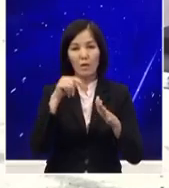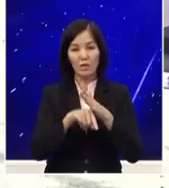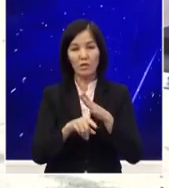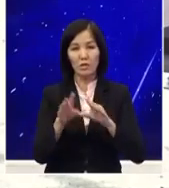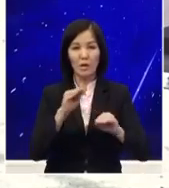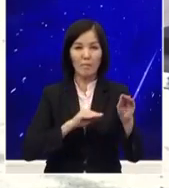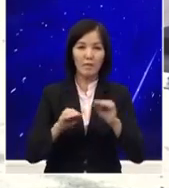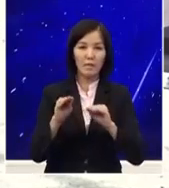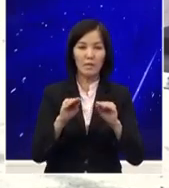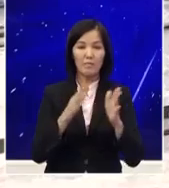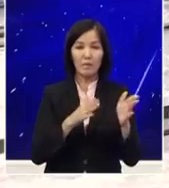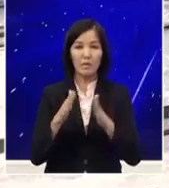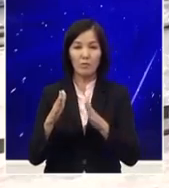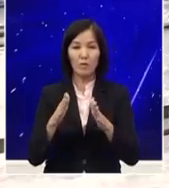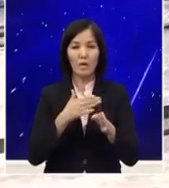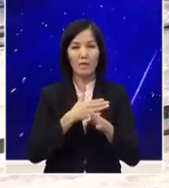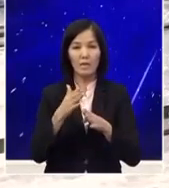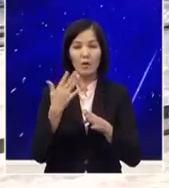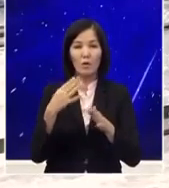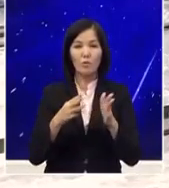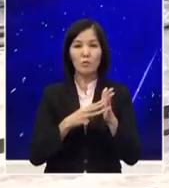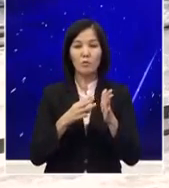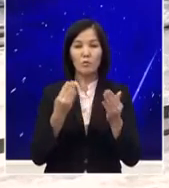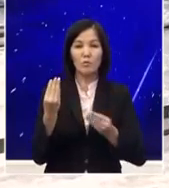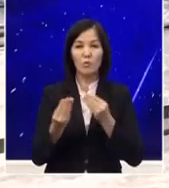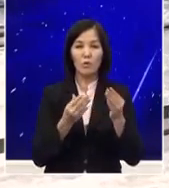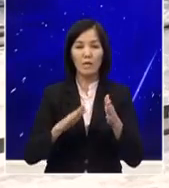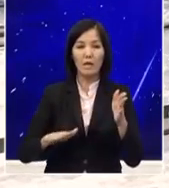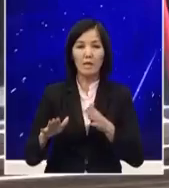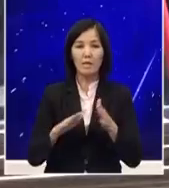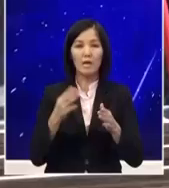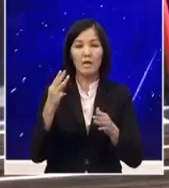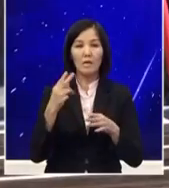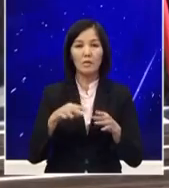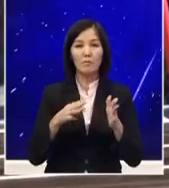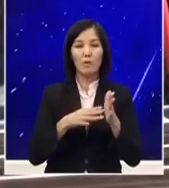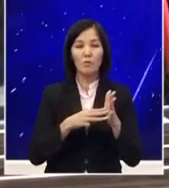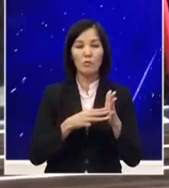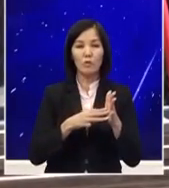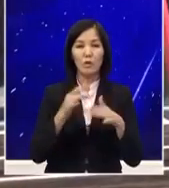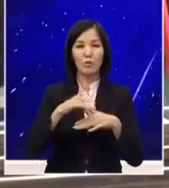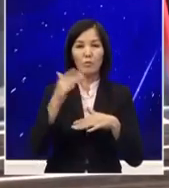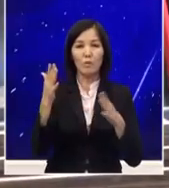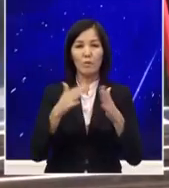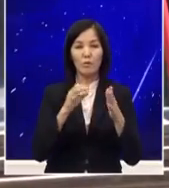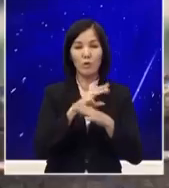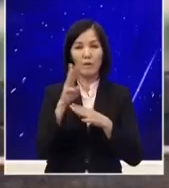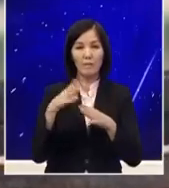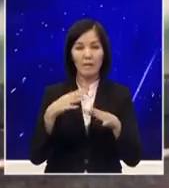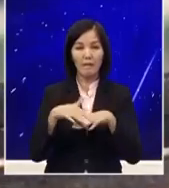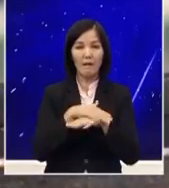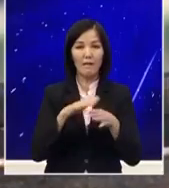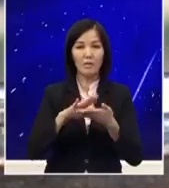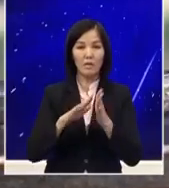абаттандыруға бағытталған. Қазір 39 аула жасалып жатыр. Яғни 123 көпқабатты тұрғын үй ауласы қамтылады. Тұрғындар үшін